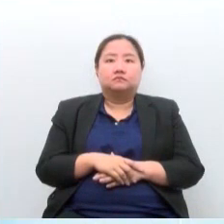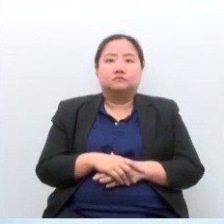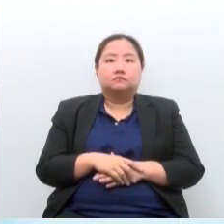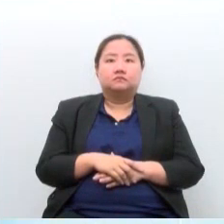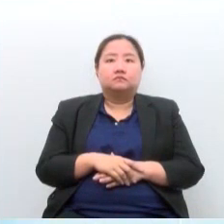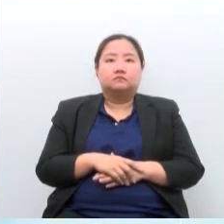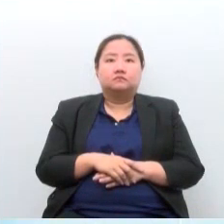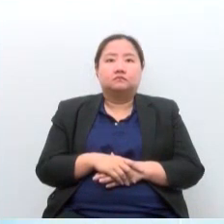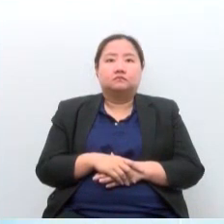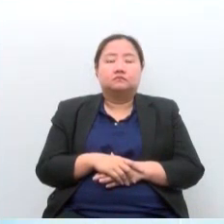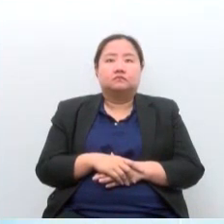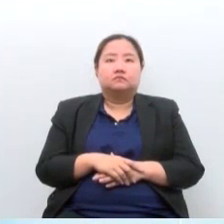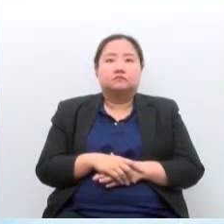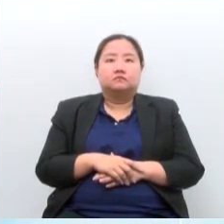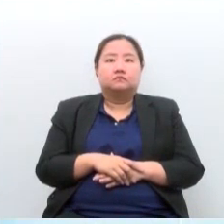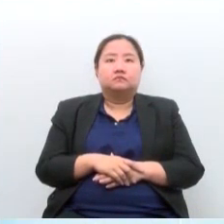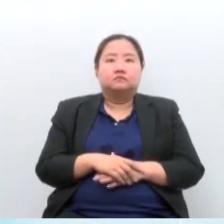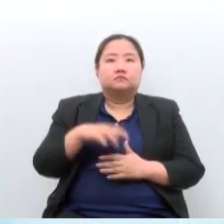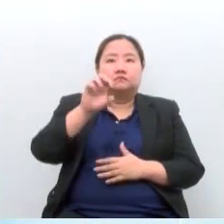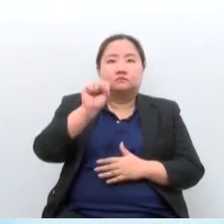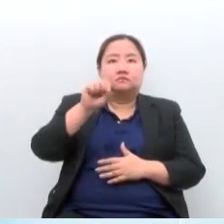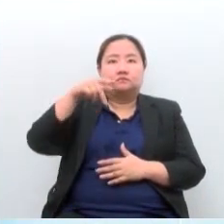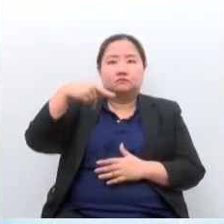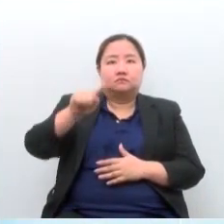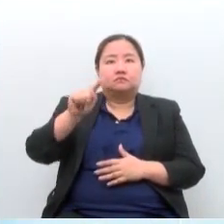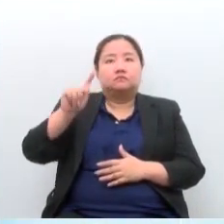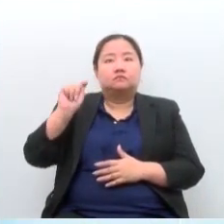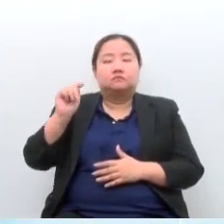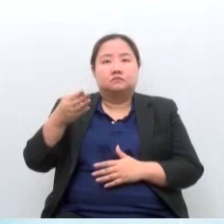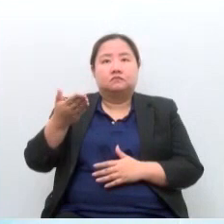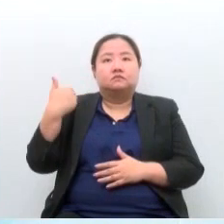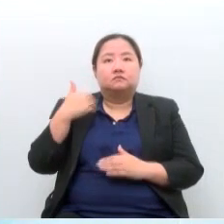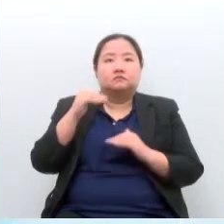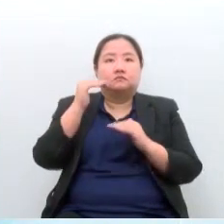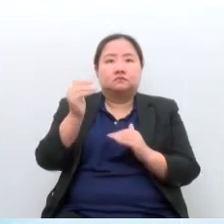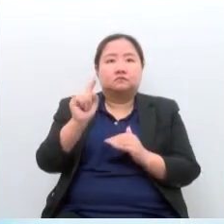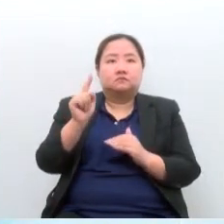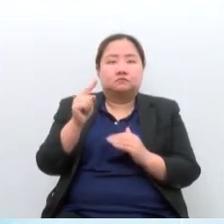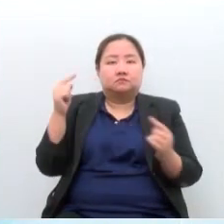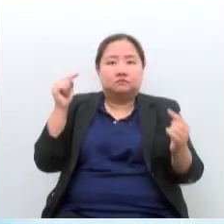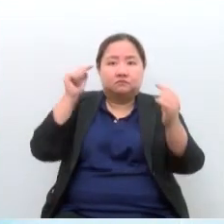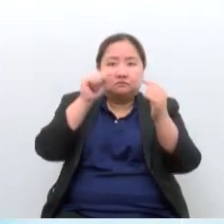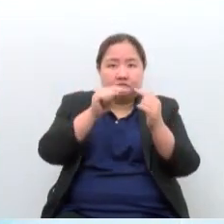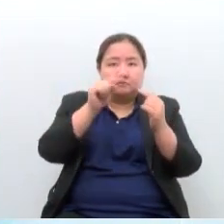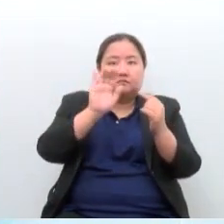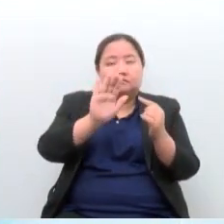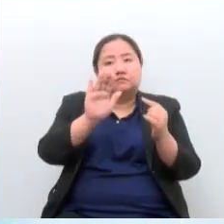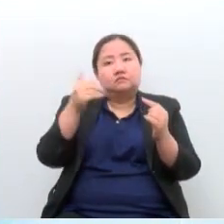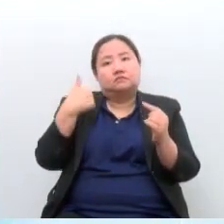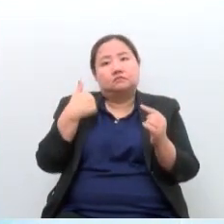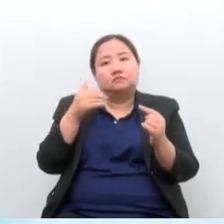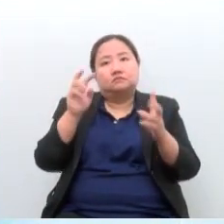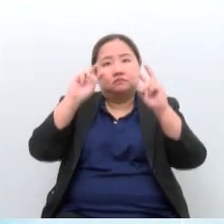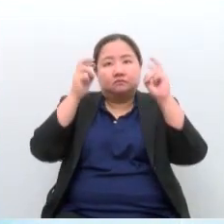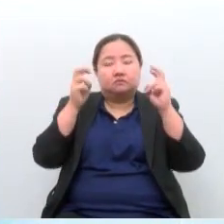มาตรการเสริมที่สปฐได้ออกแบบไว้คือว่าสกำนกำหนดตัวชี้วัดการดำเนินสฤตผลของบอเขตพื้นที่ใน